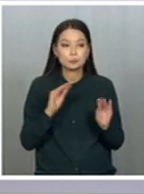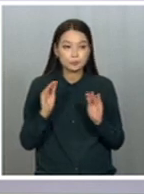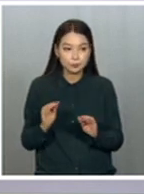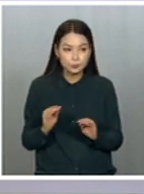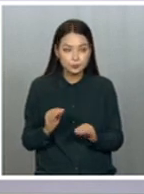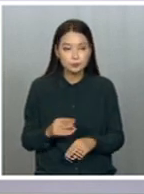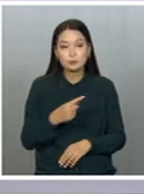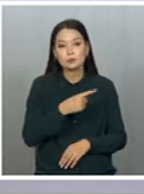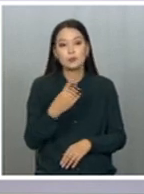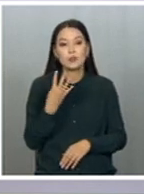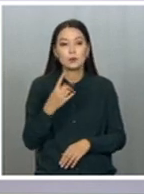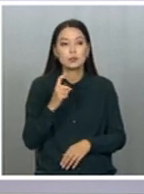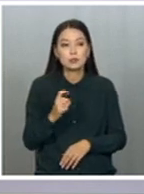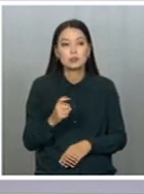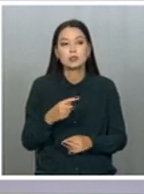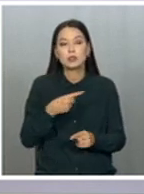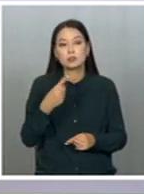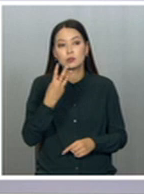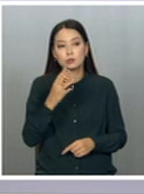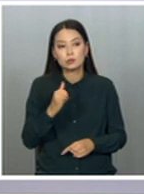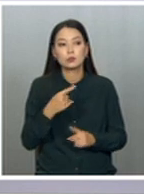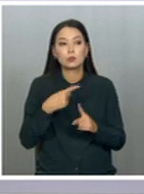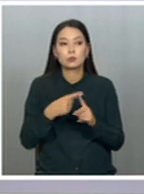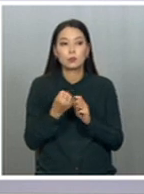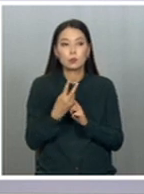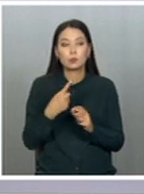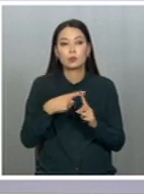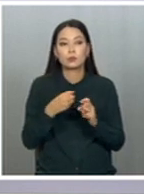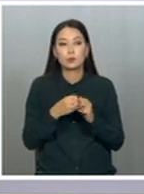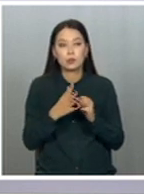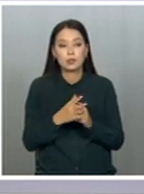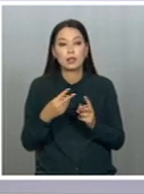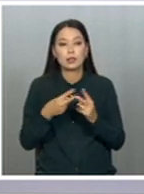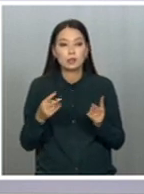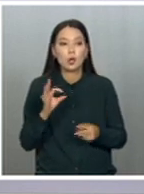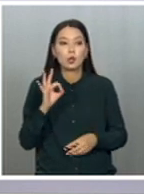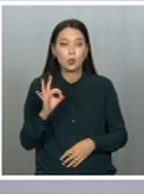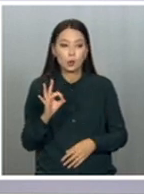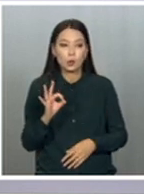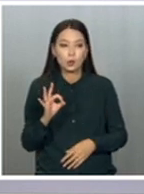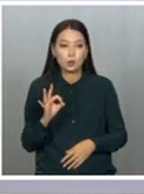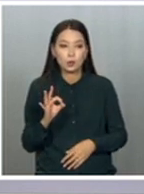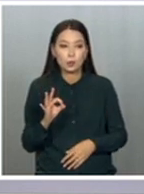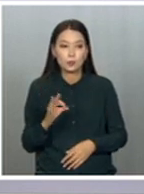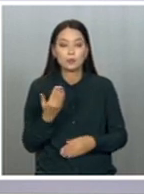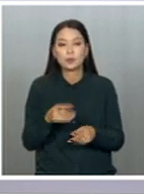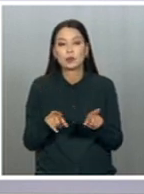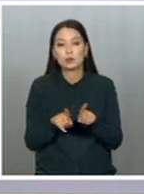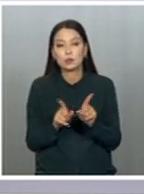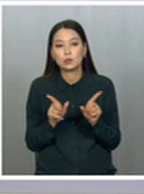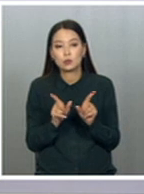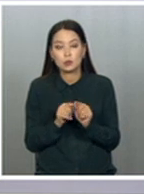минус 4x азайтылған 3y қосылған 12 қосылған 15 тең 0 болды. Ұқсас мүшелерді